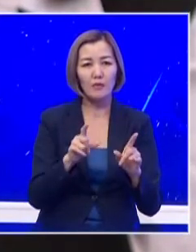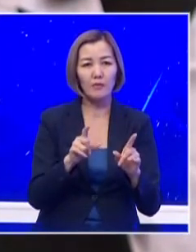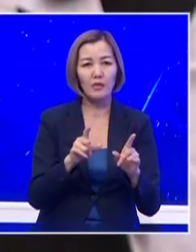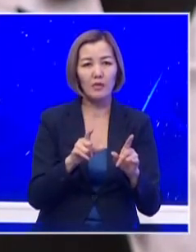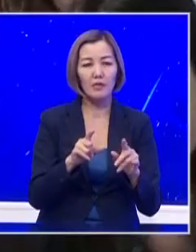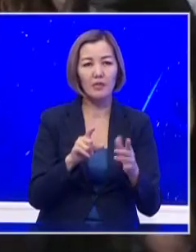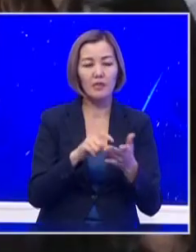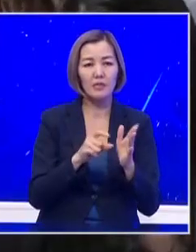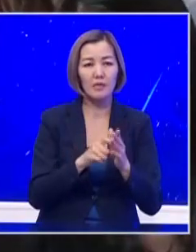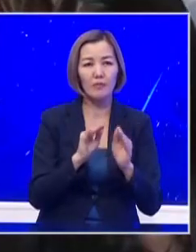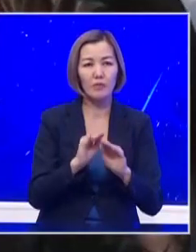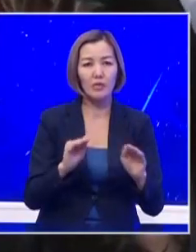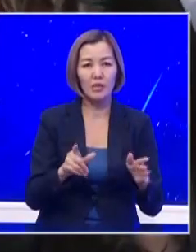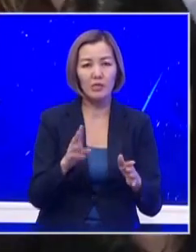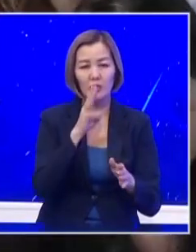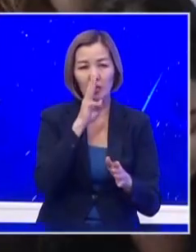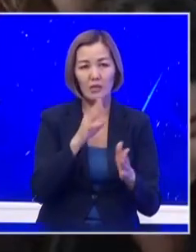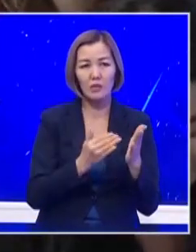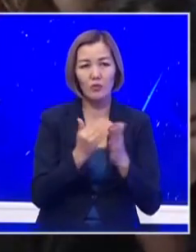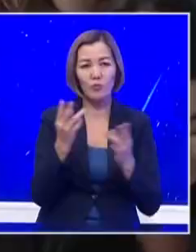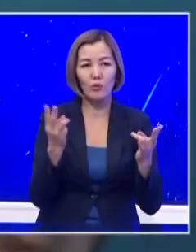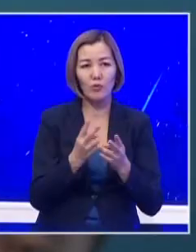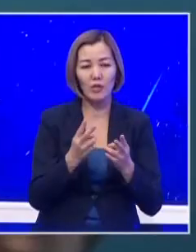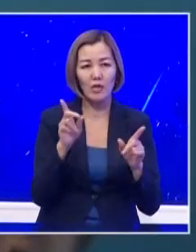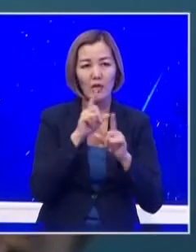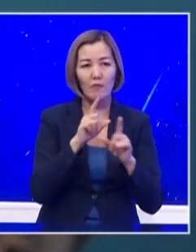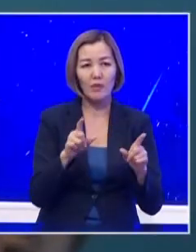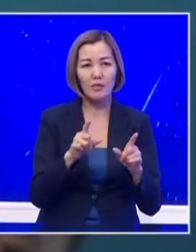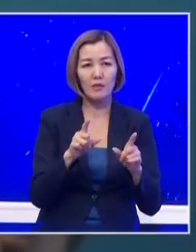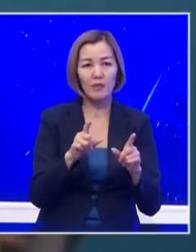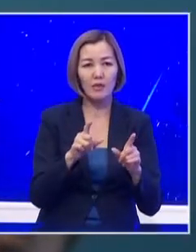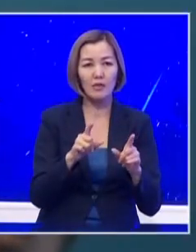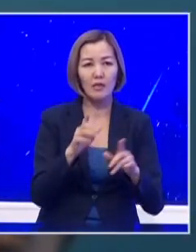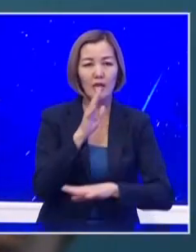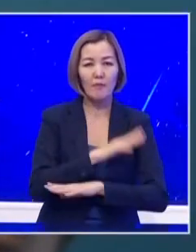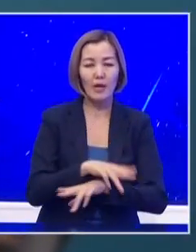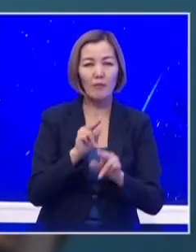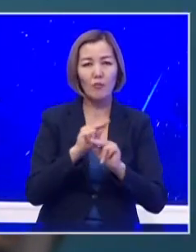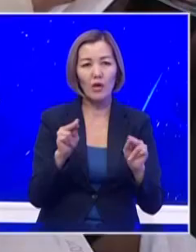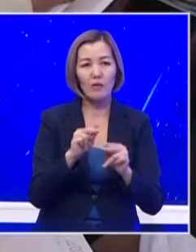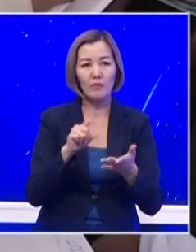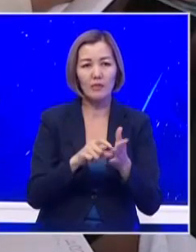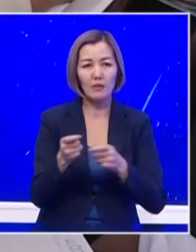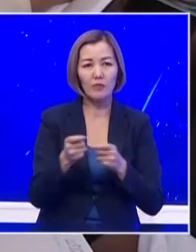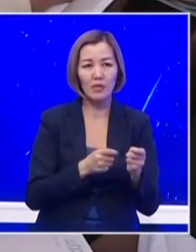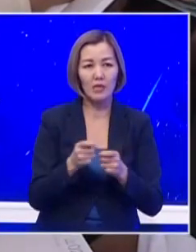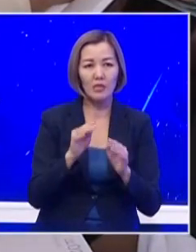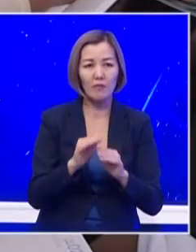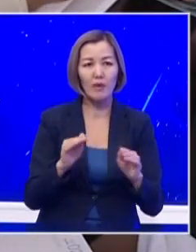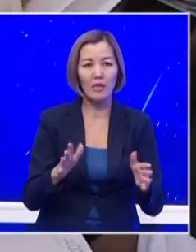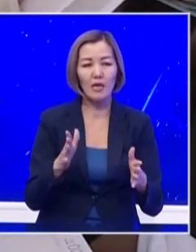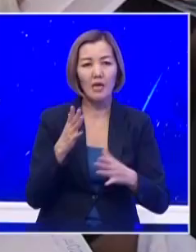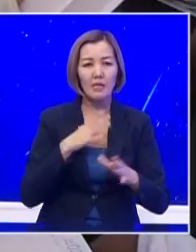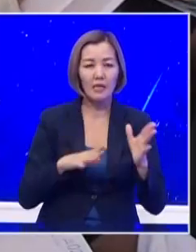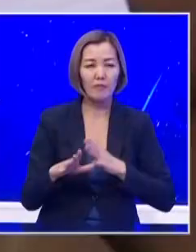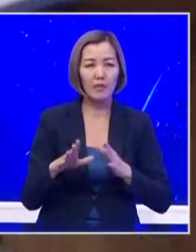сынып жетекшілердің жалақысын жоғарылату керек. Себебі мектеп қабырғасында пән мұғалімдеріне қарағанда сынып жетекшілері бала тәрбиесі мен